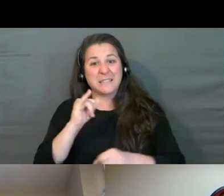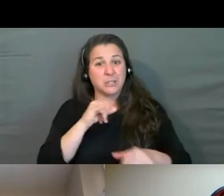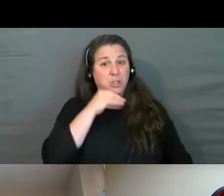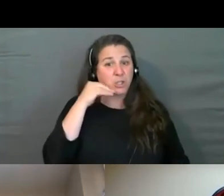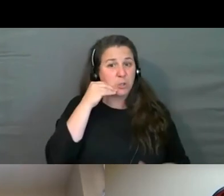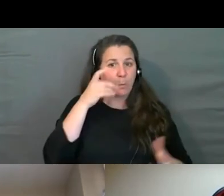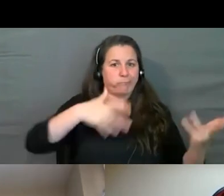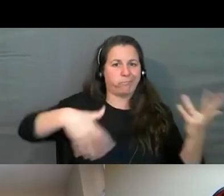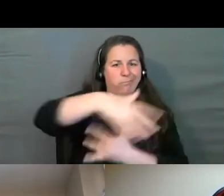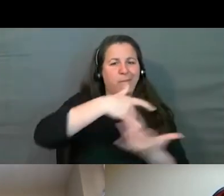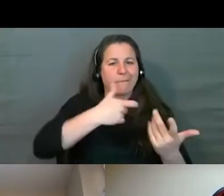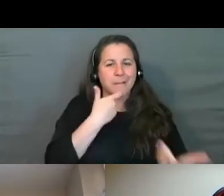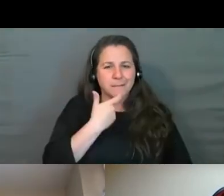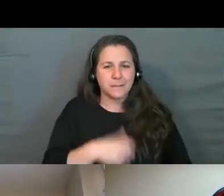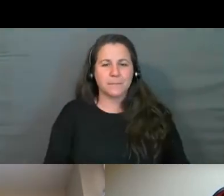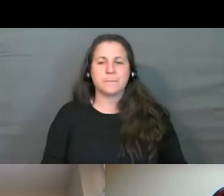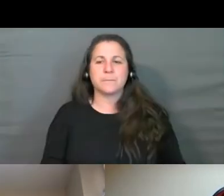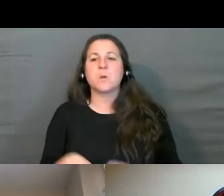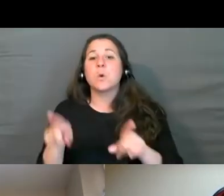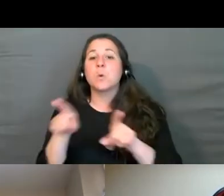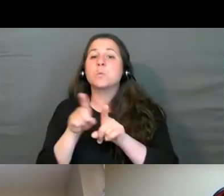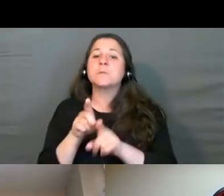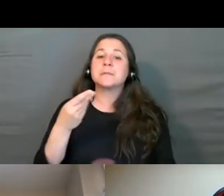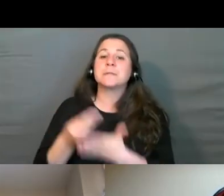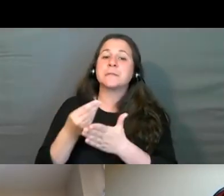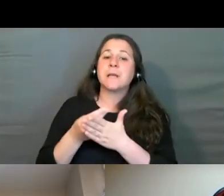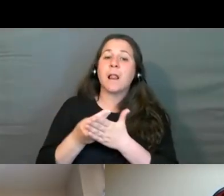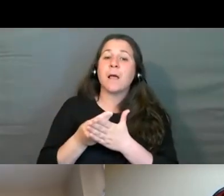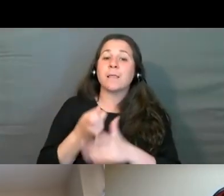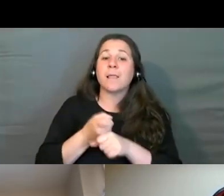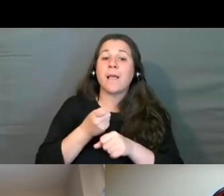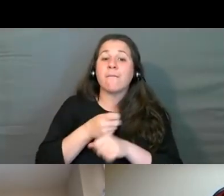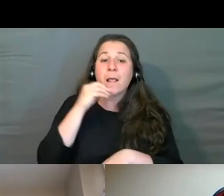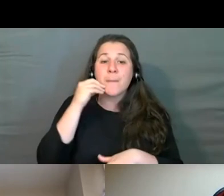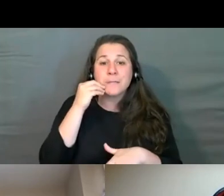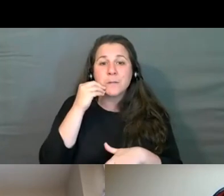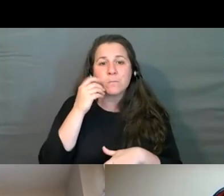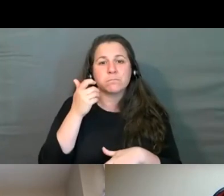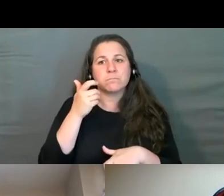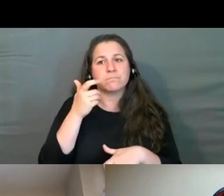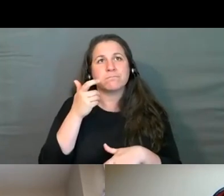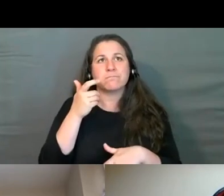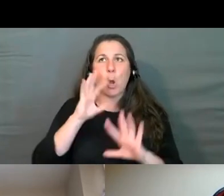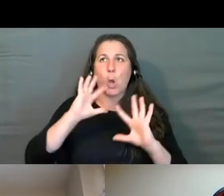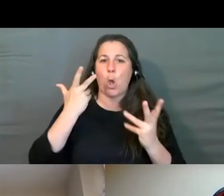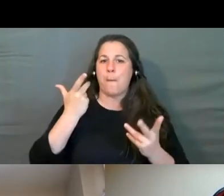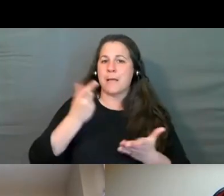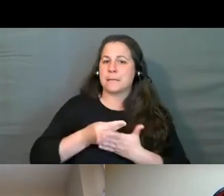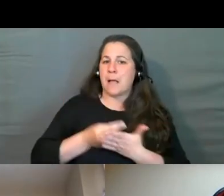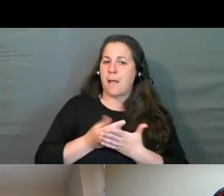mode de rémunération, statut légal du travailleur aussi, du télétravailleur. Il faut dire que nous autres, on le voit,